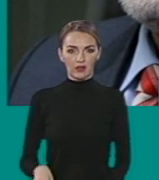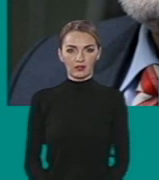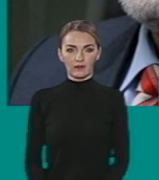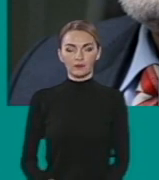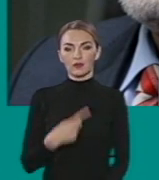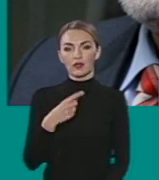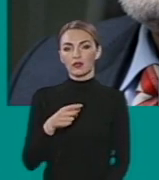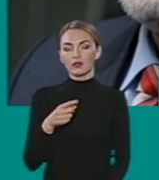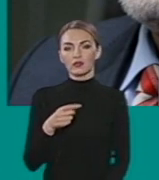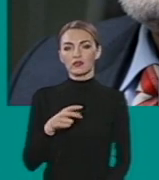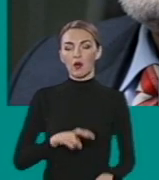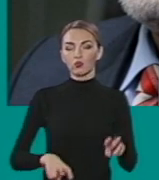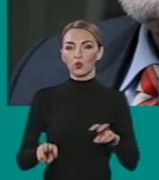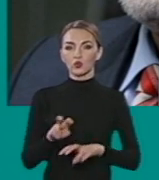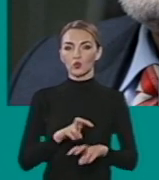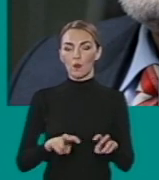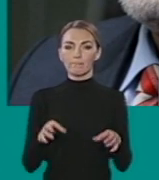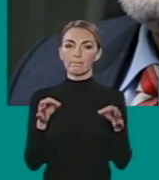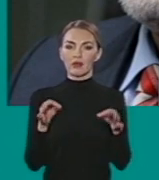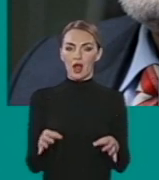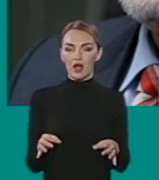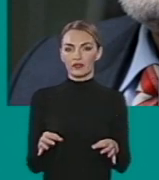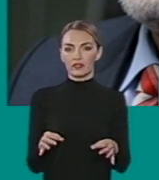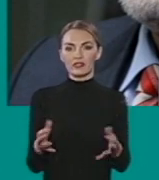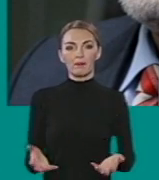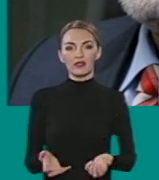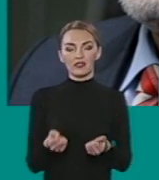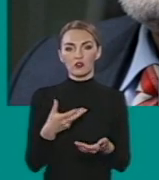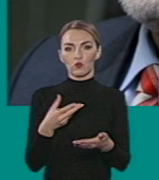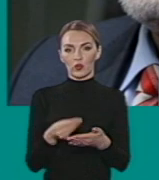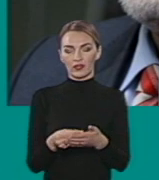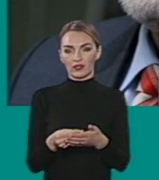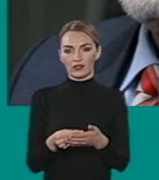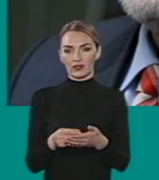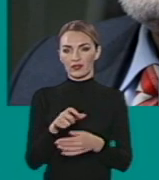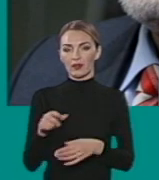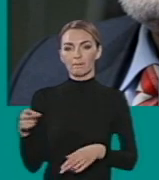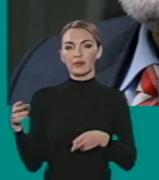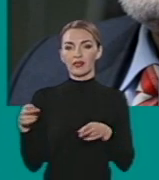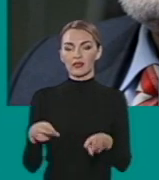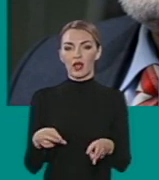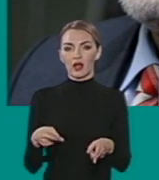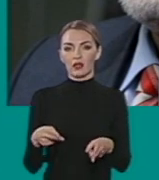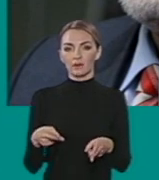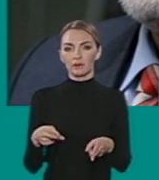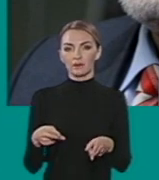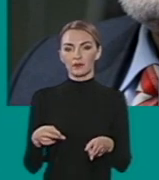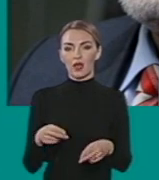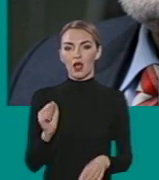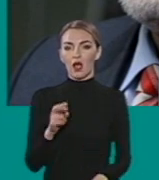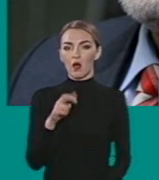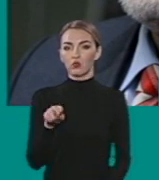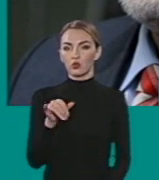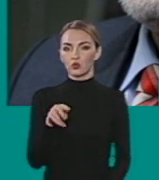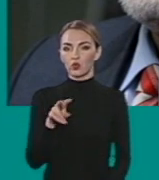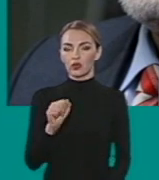що до Києву за пошуком правди і спасіння своїх синовей приїхала Діляра Абдулаєва. В